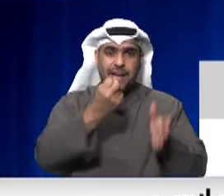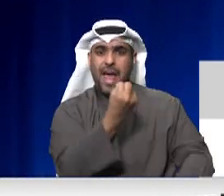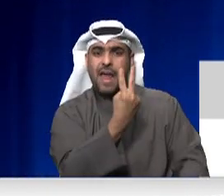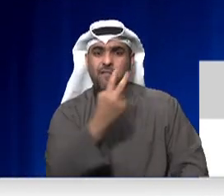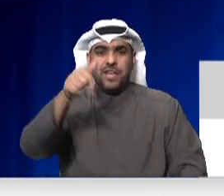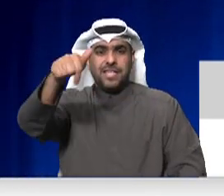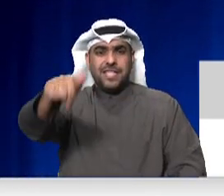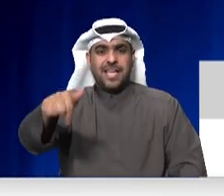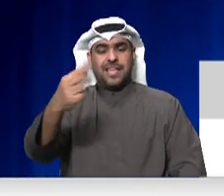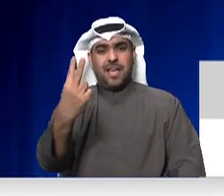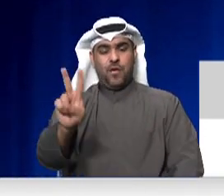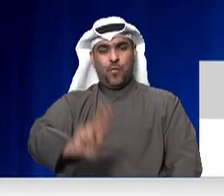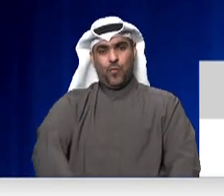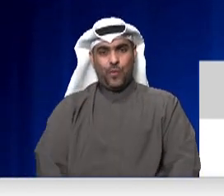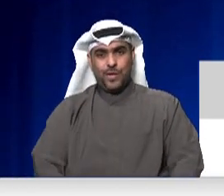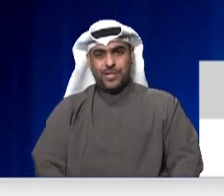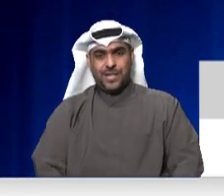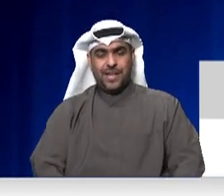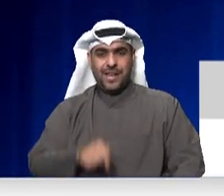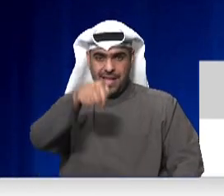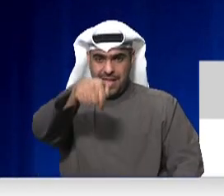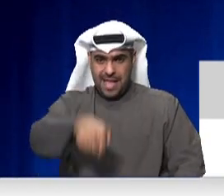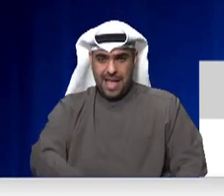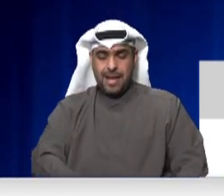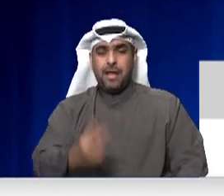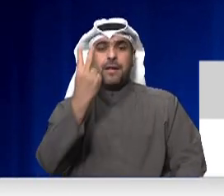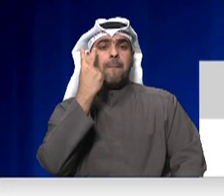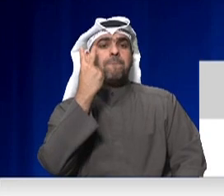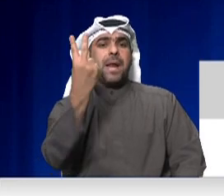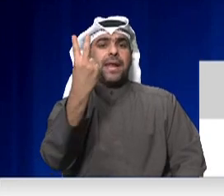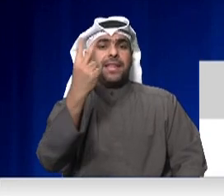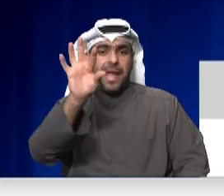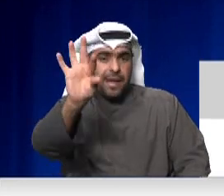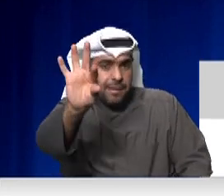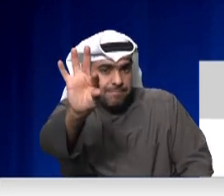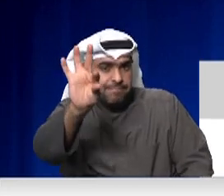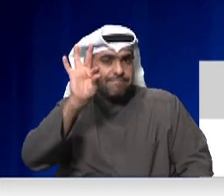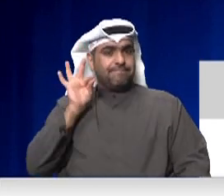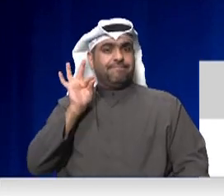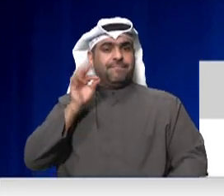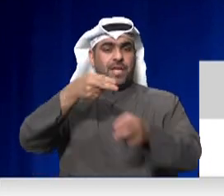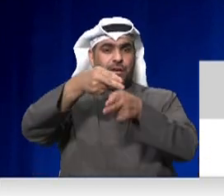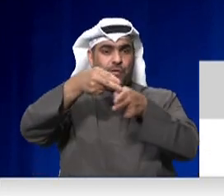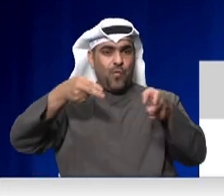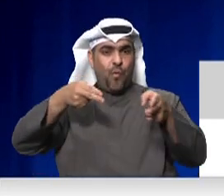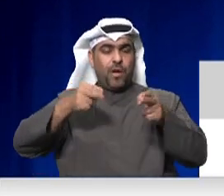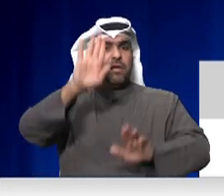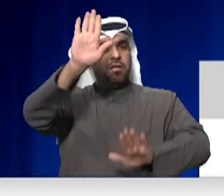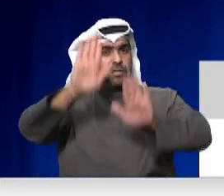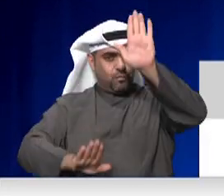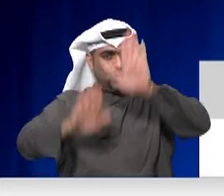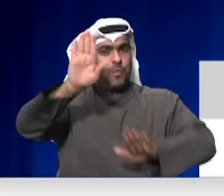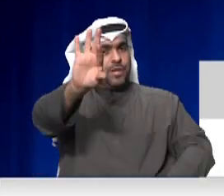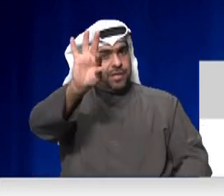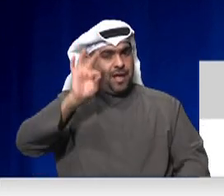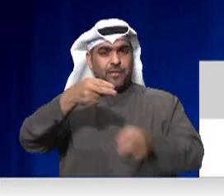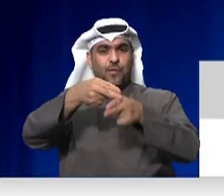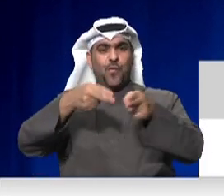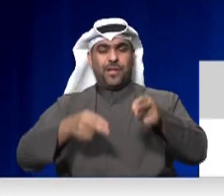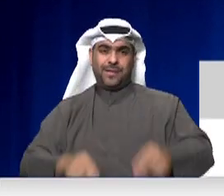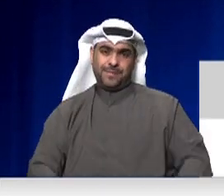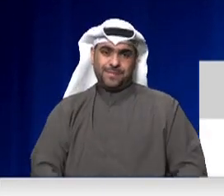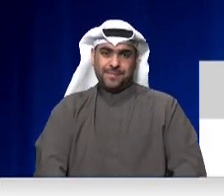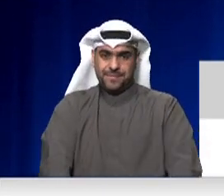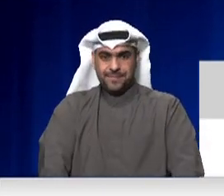2026 وتعد هذه المره الثانيه على التوالي والتي تفوز هيئه اسواق المال بهذا